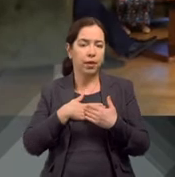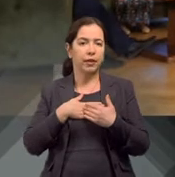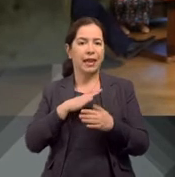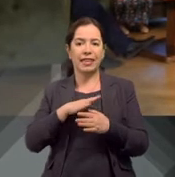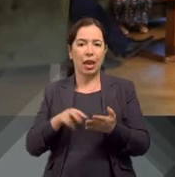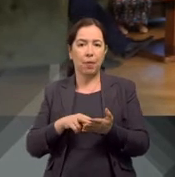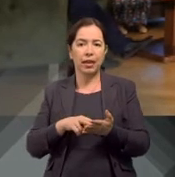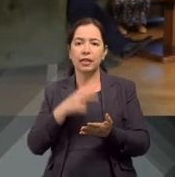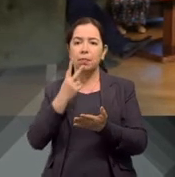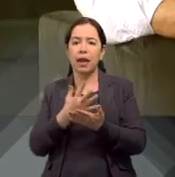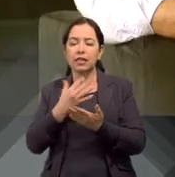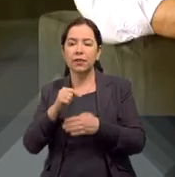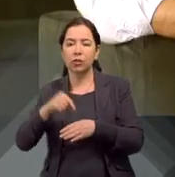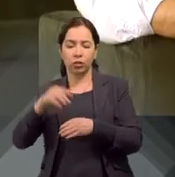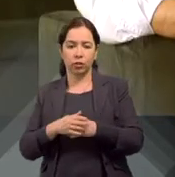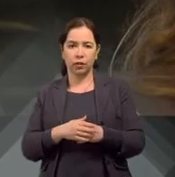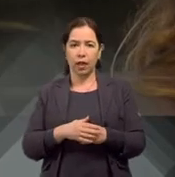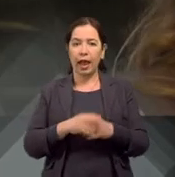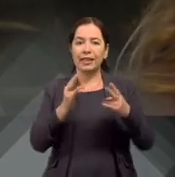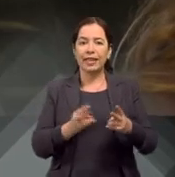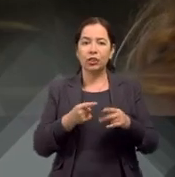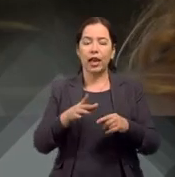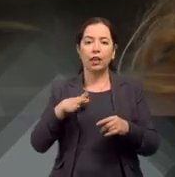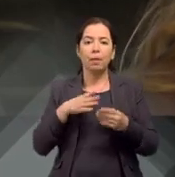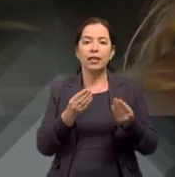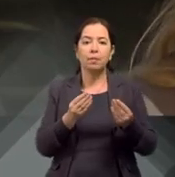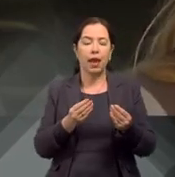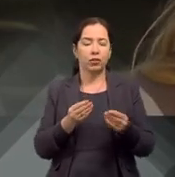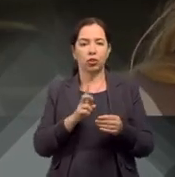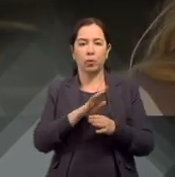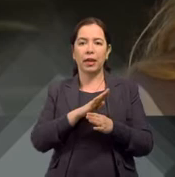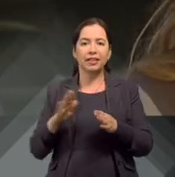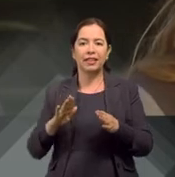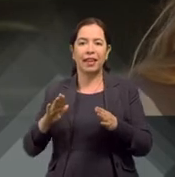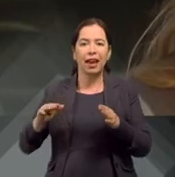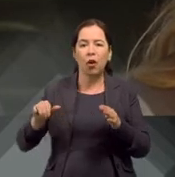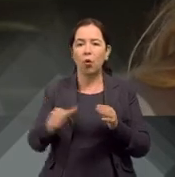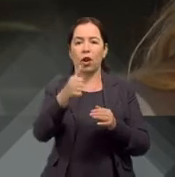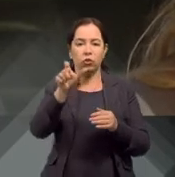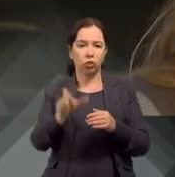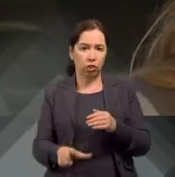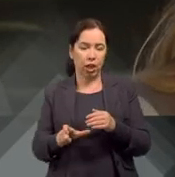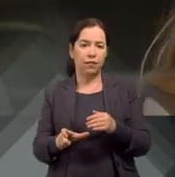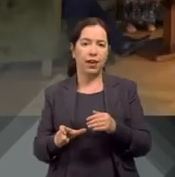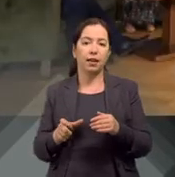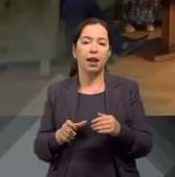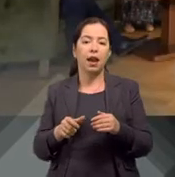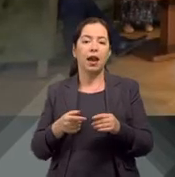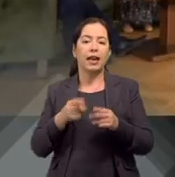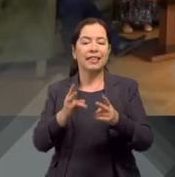кажется, нежность – это быть мягким. Как будто ты не можешь не уколоть человека, а вот наоборот, он рядом с тобой, и ему становится легче, потому что ты